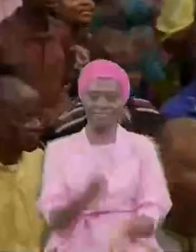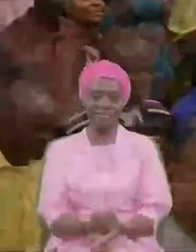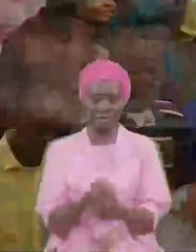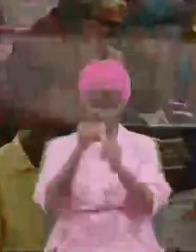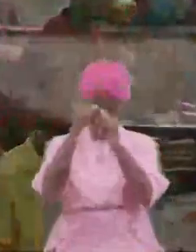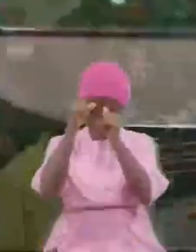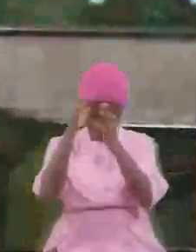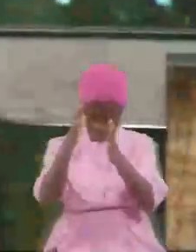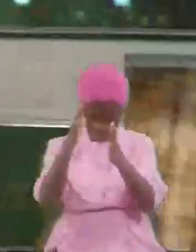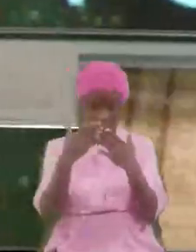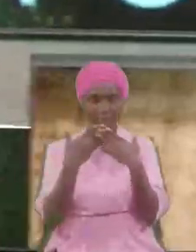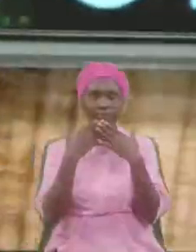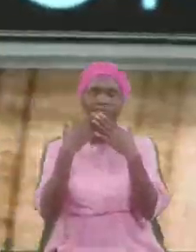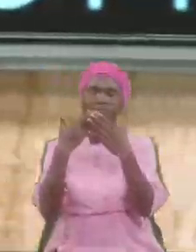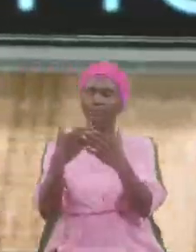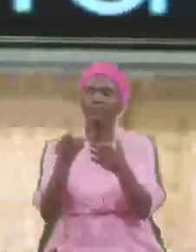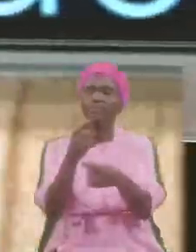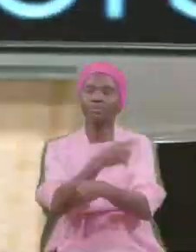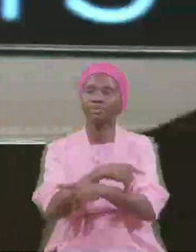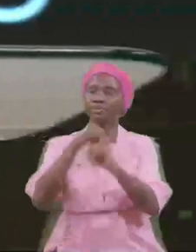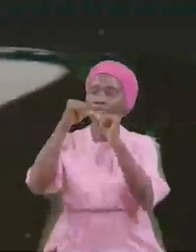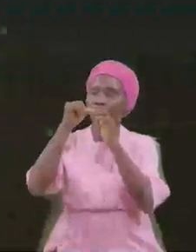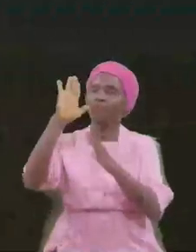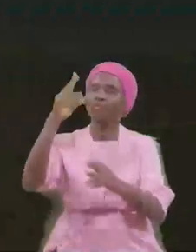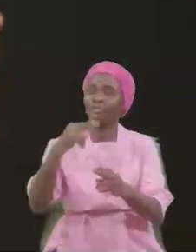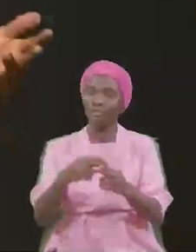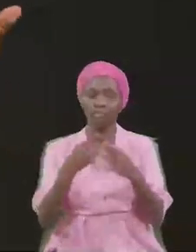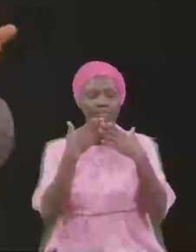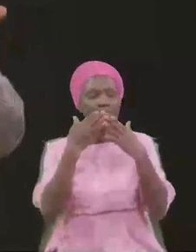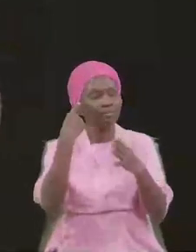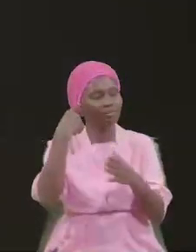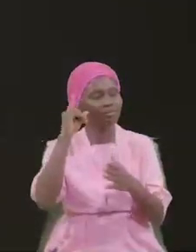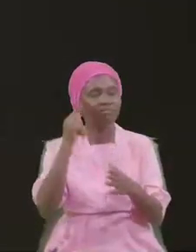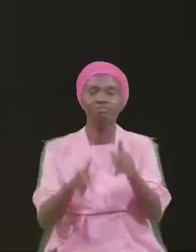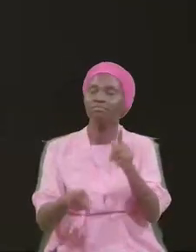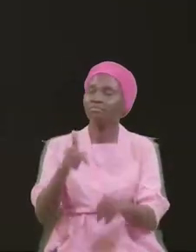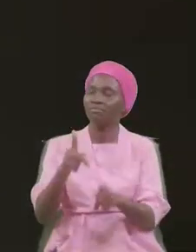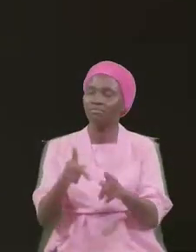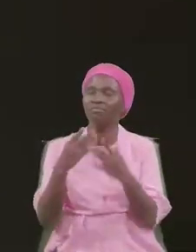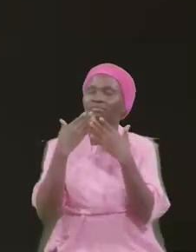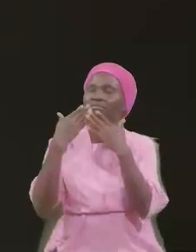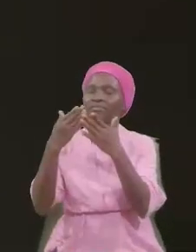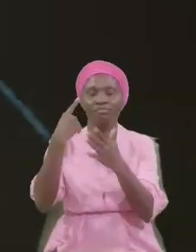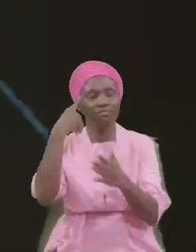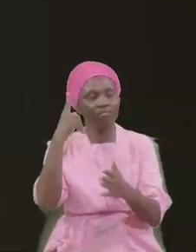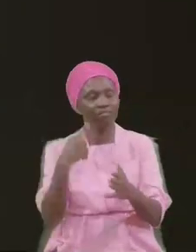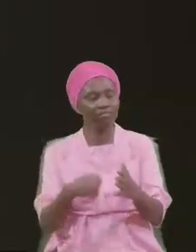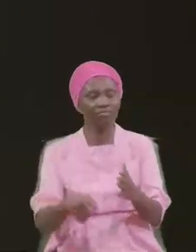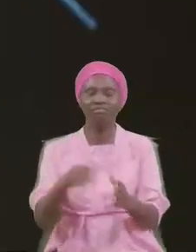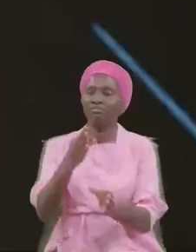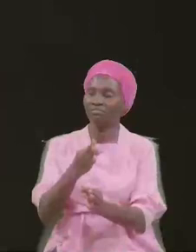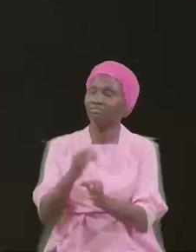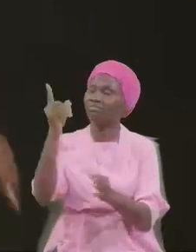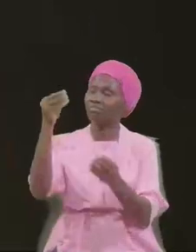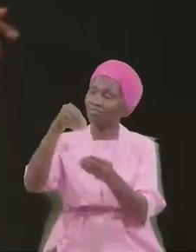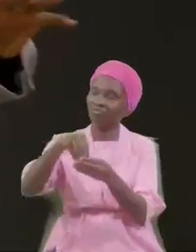Père, nous te remercions ce jour, nous bénissons ton nom. Merci pour ton peuple. Merci pour la foi que tu